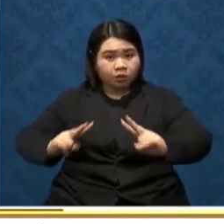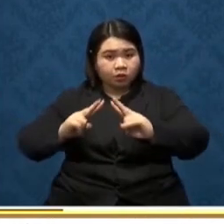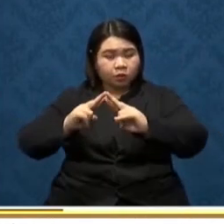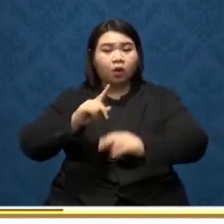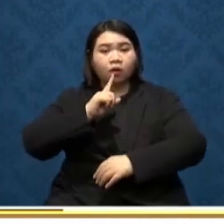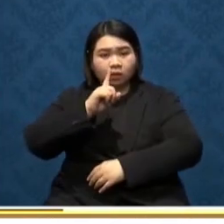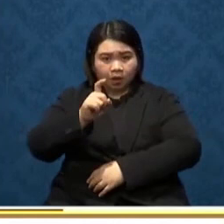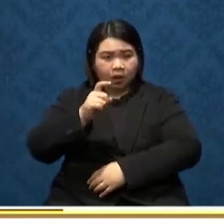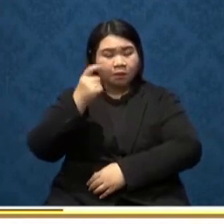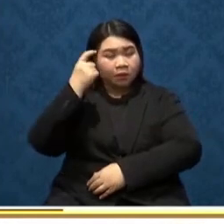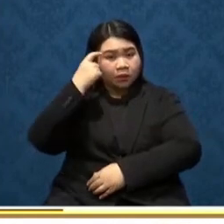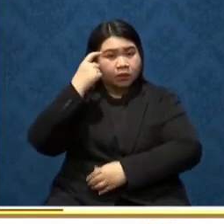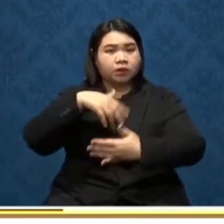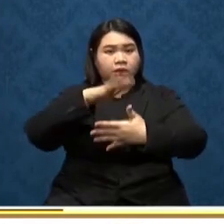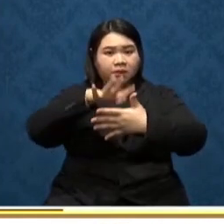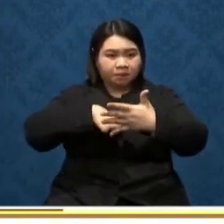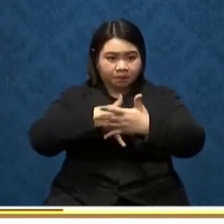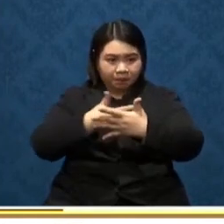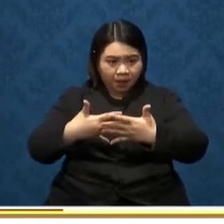ขน